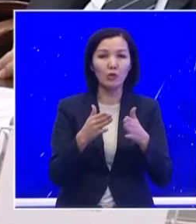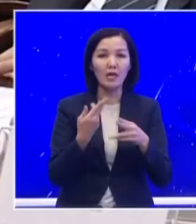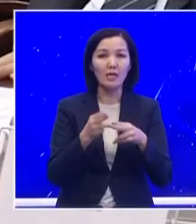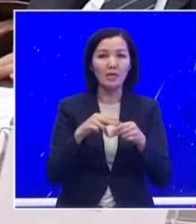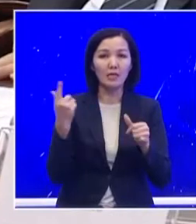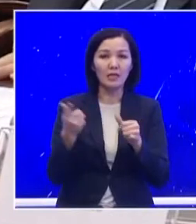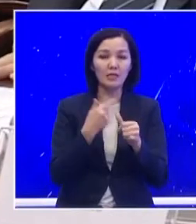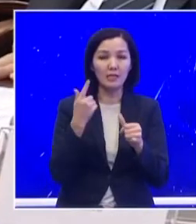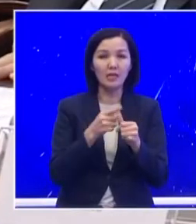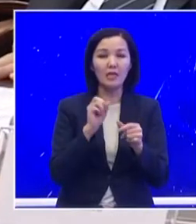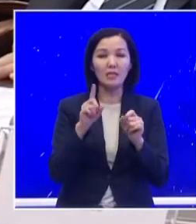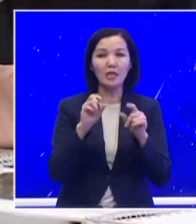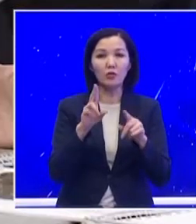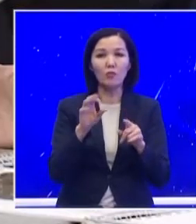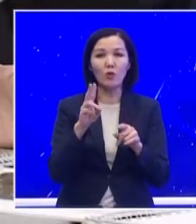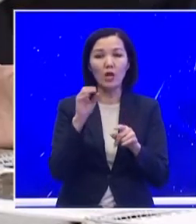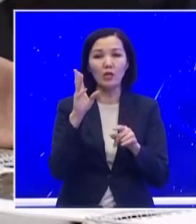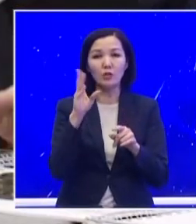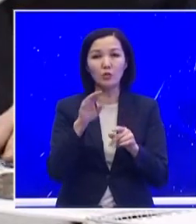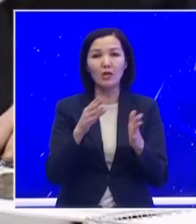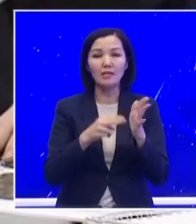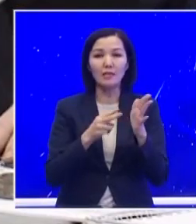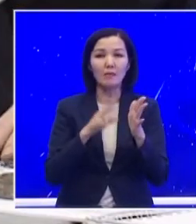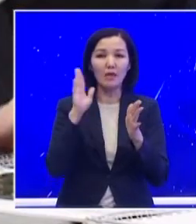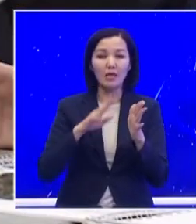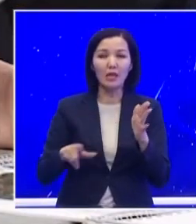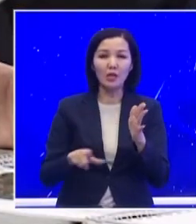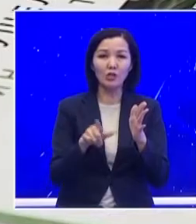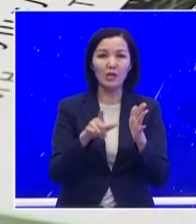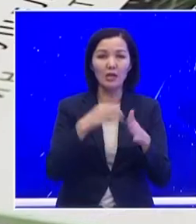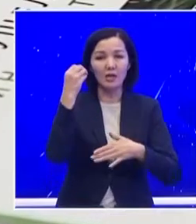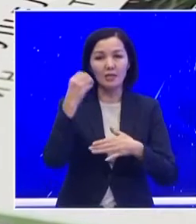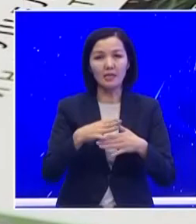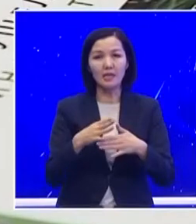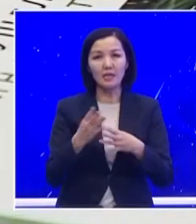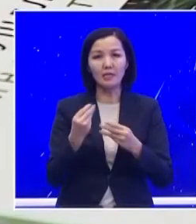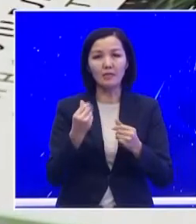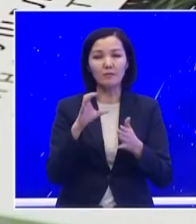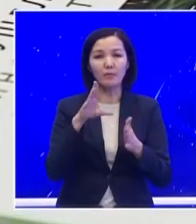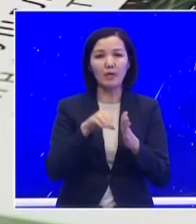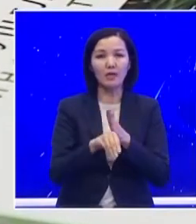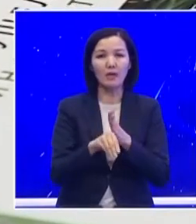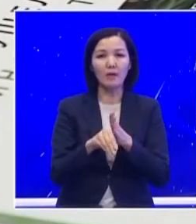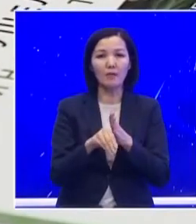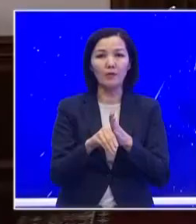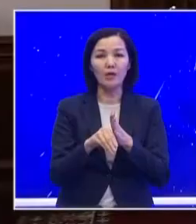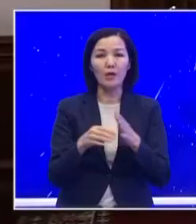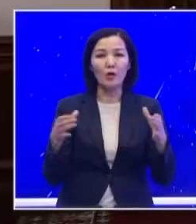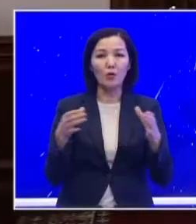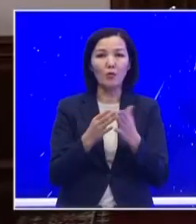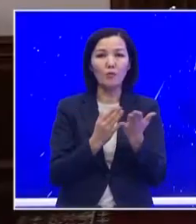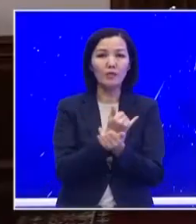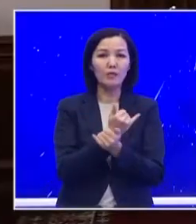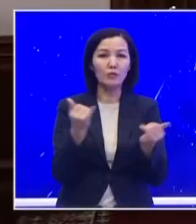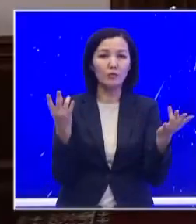«Золотому кольцу Семеречья», организовать палаточные городки и визит-центры. По словам спикеров, сегодня необходим комплексный подход.